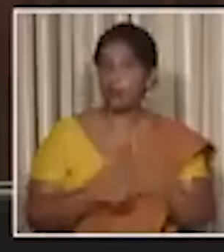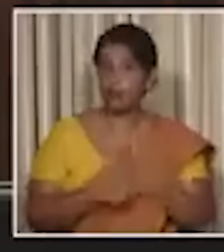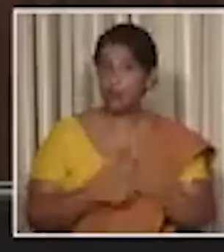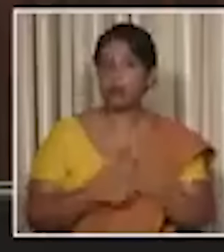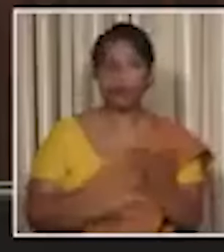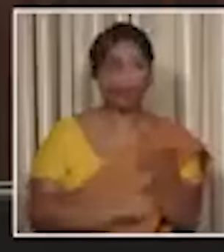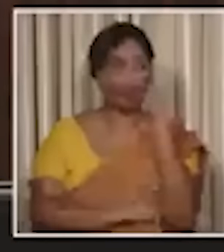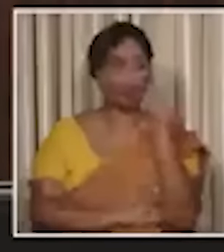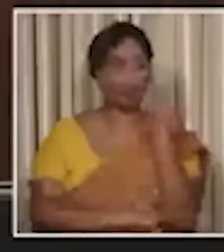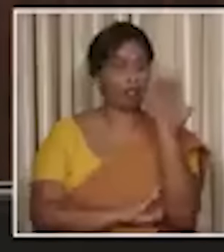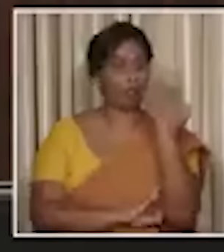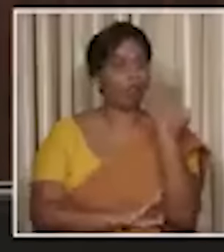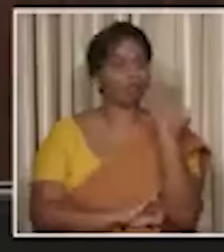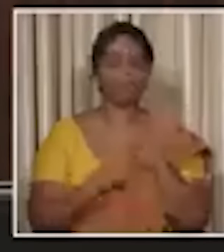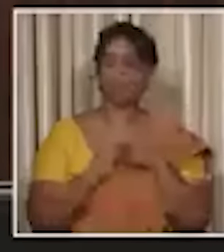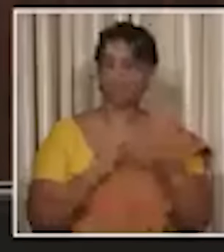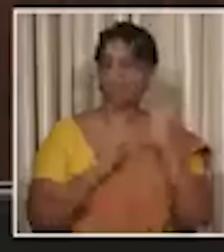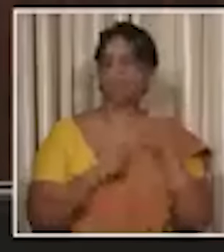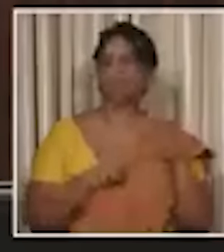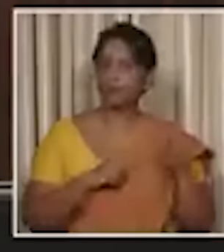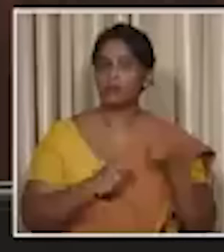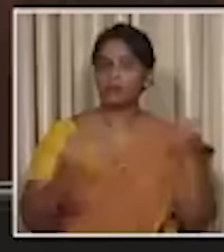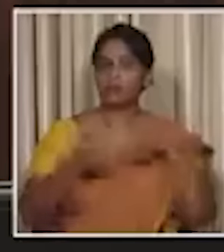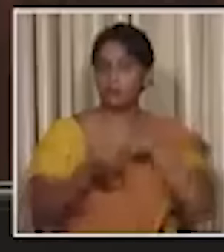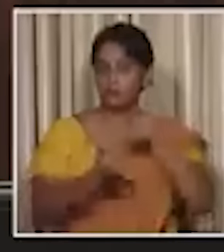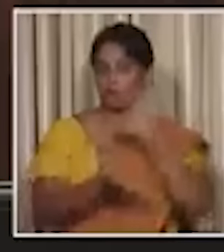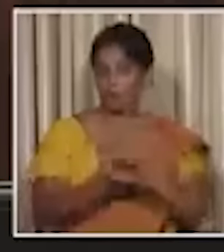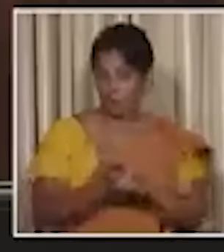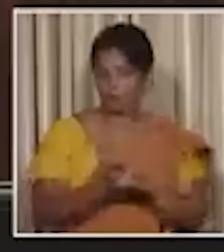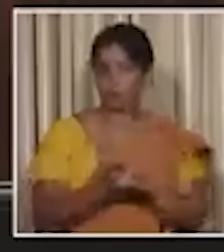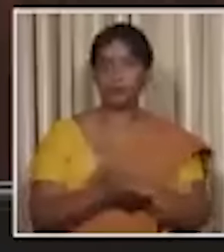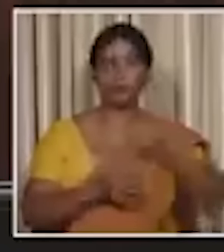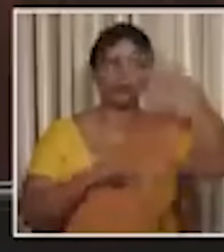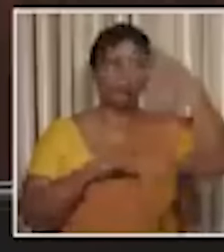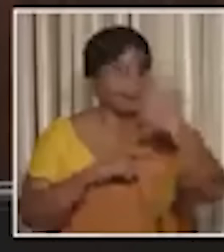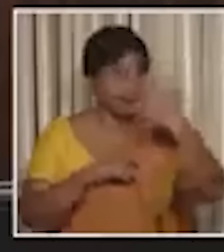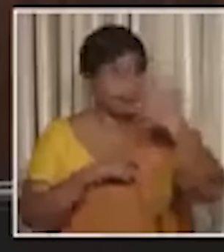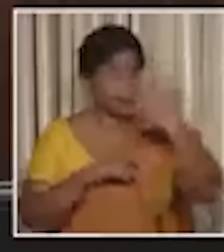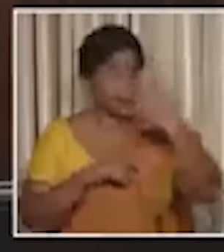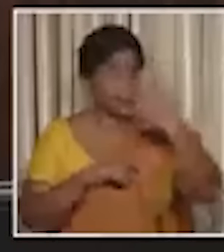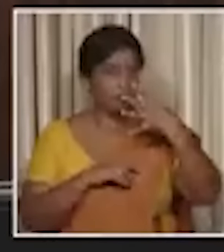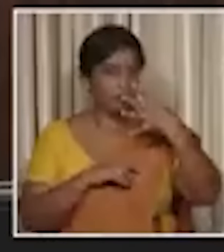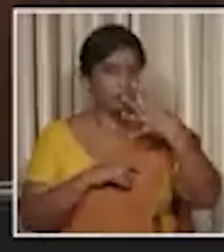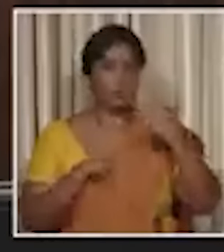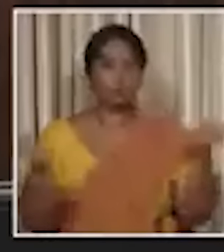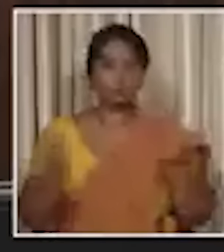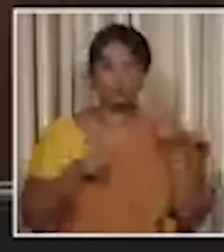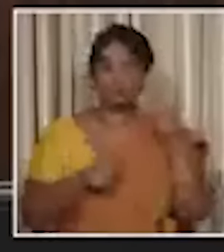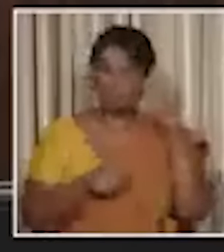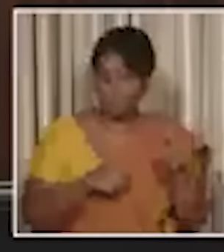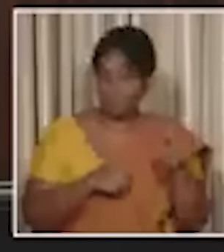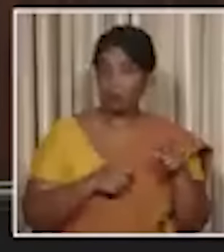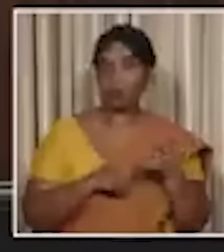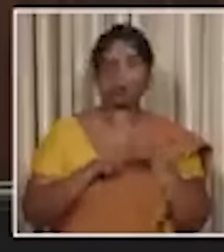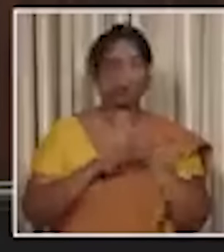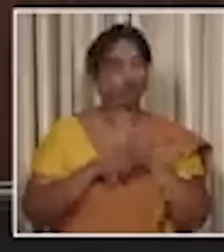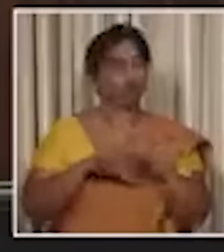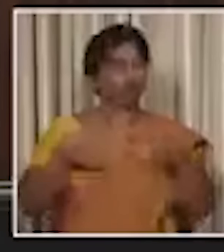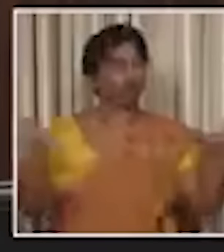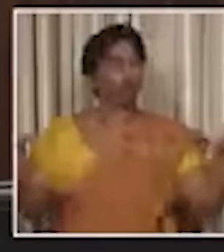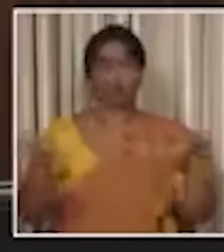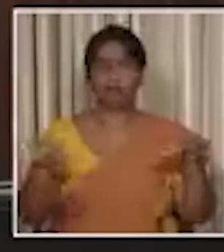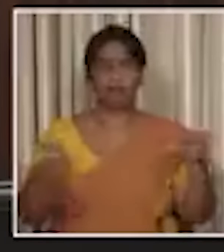ஒரு நிதித்தொகையை புதிய ஆராய்ச்சி விடயங்களுக்கு ஒதுக்கீடு செய்கின்றார்கள். சந்தையை முன்னோக்கி நகர்வது சந்தை பொருளாதார பொருட்கள்